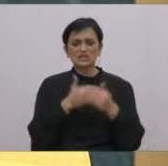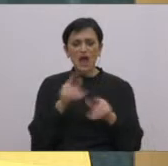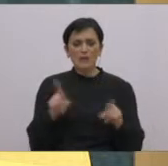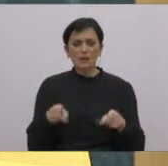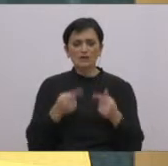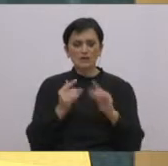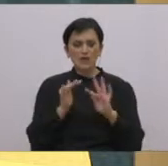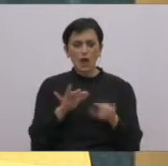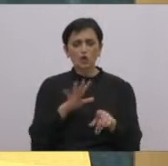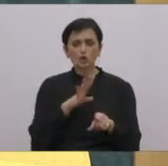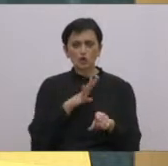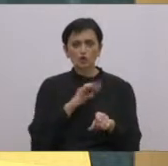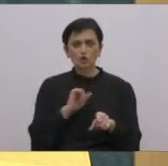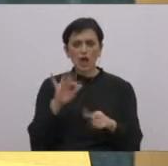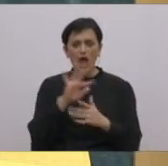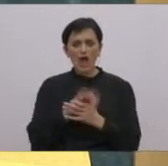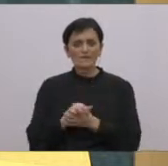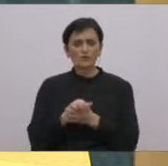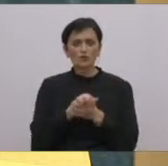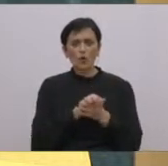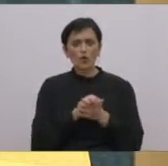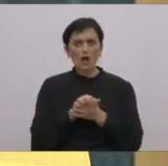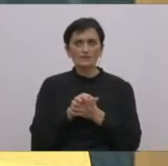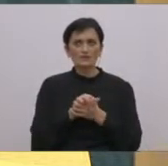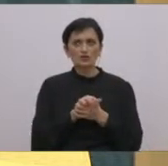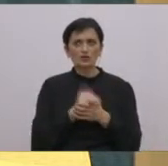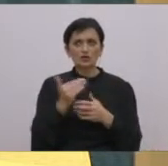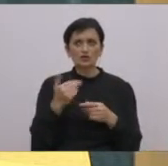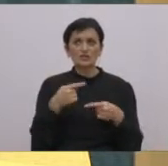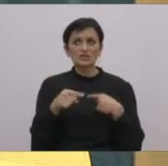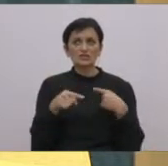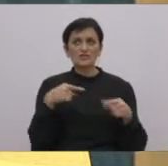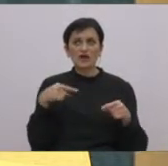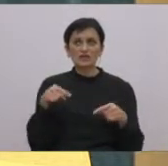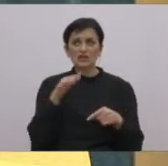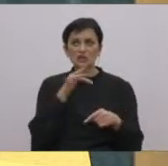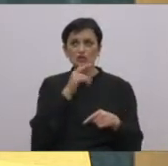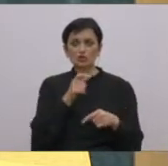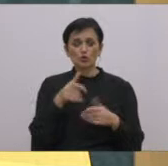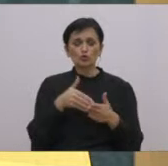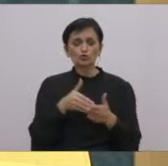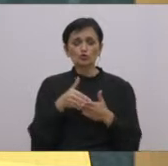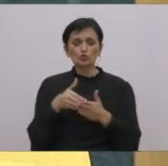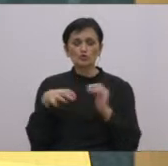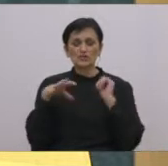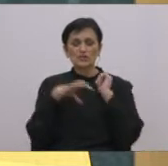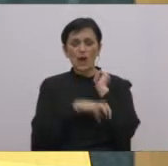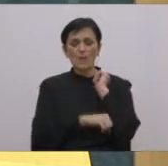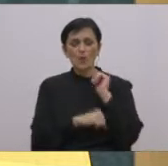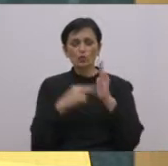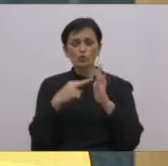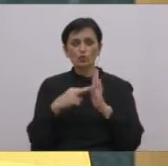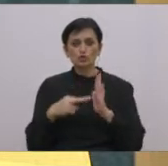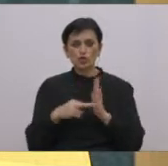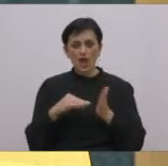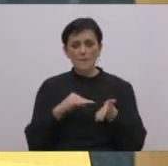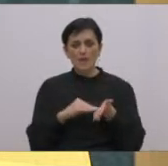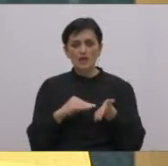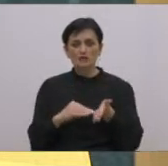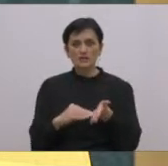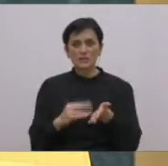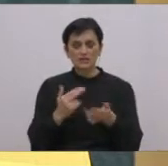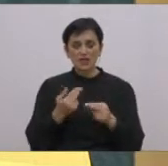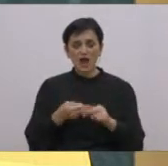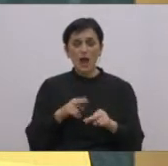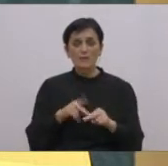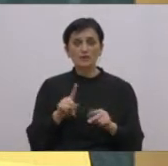გამოხატული იყო ევროკავშირის სხვადასხვა დროს წარმოებულ შუალედურ და საბოლოო შეფასებებში და